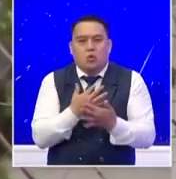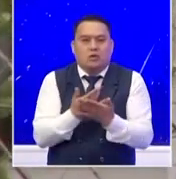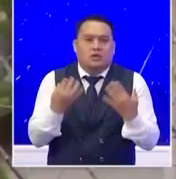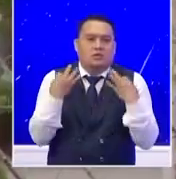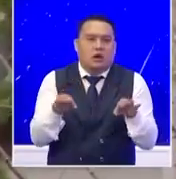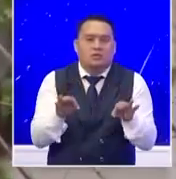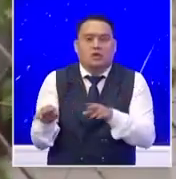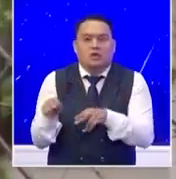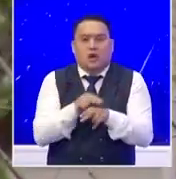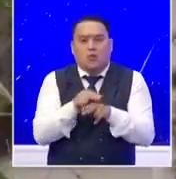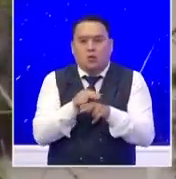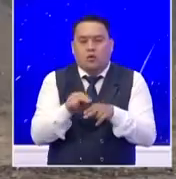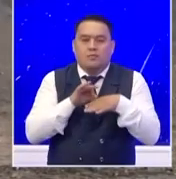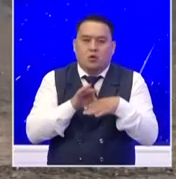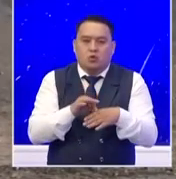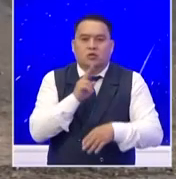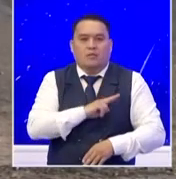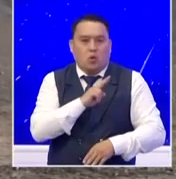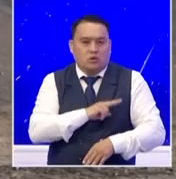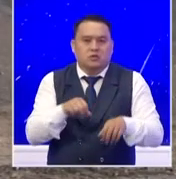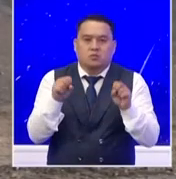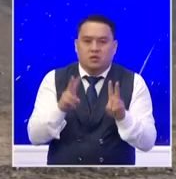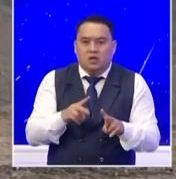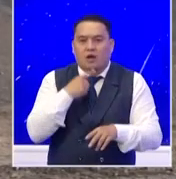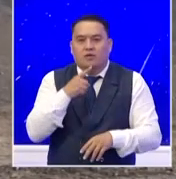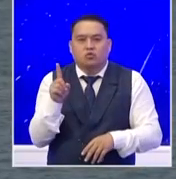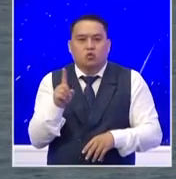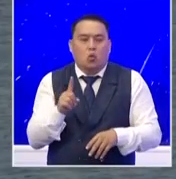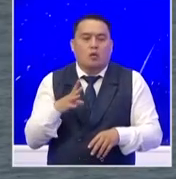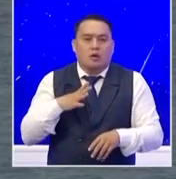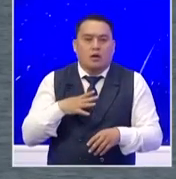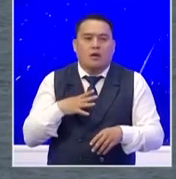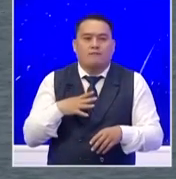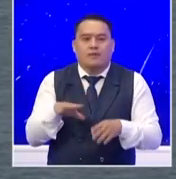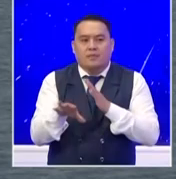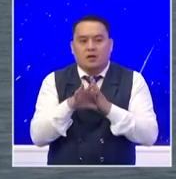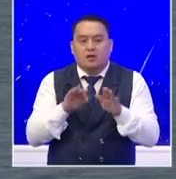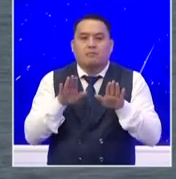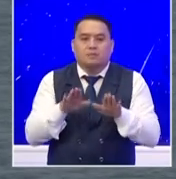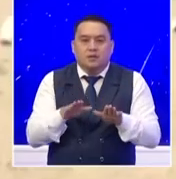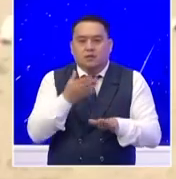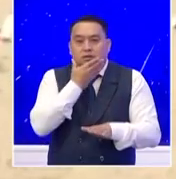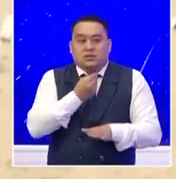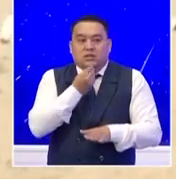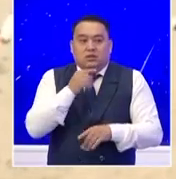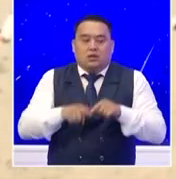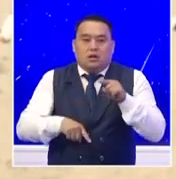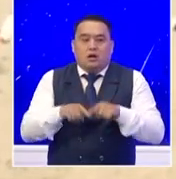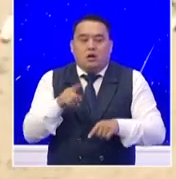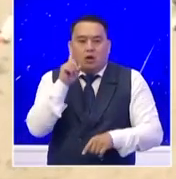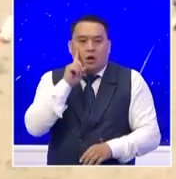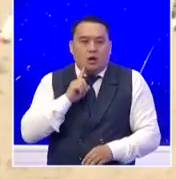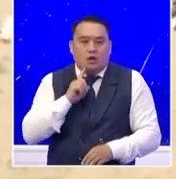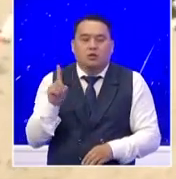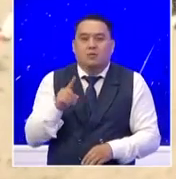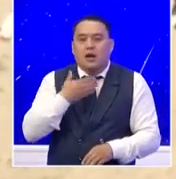разрешено проводить ремонтные, строительные и технические работы. Специалисты заверяют, что граждане региона дадут предпочтение местным красотам и отечественному комфорту. А